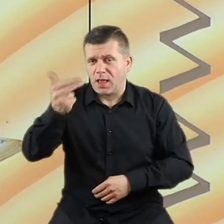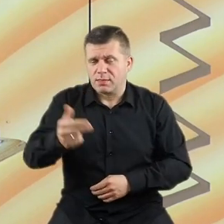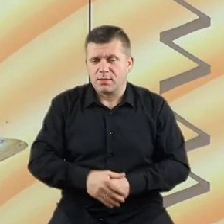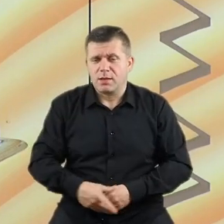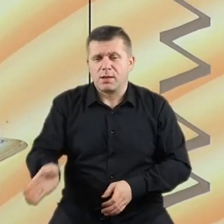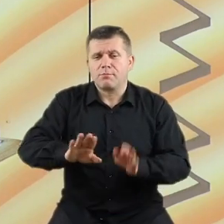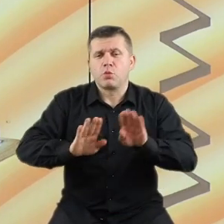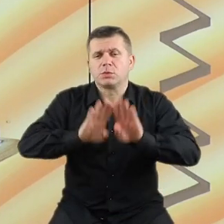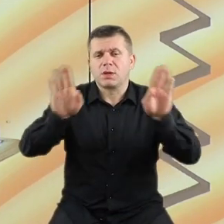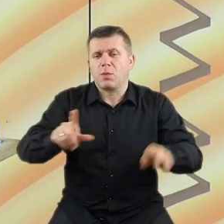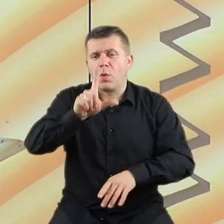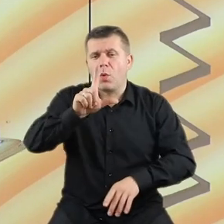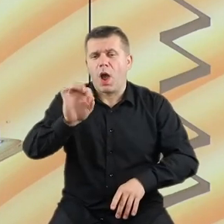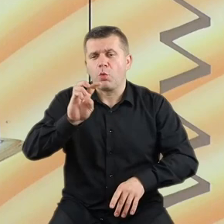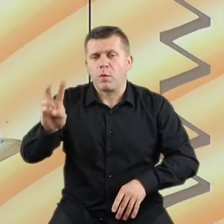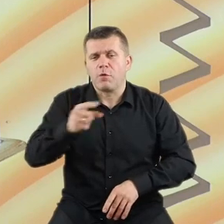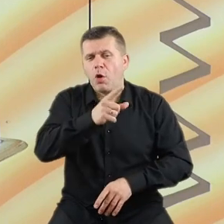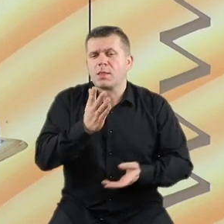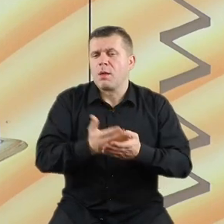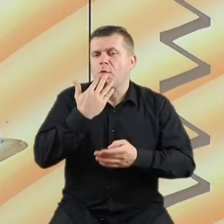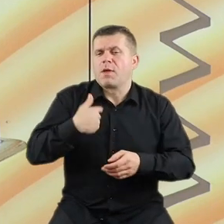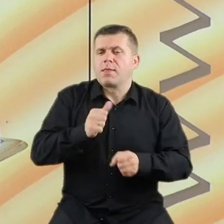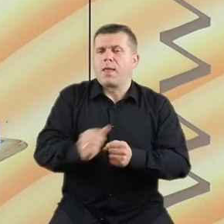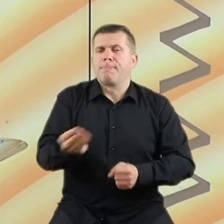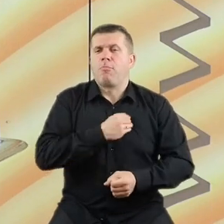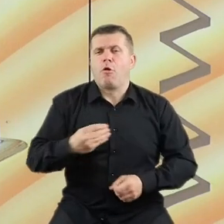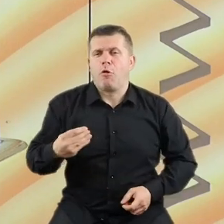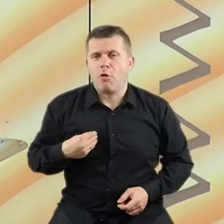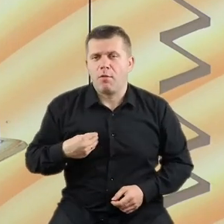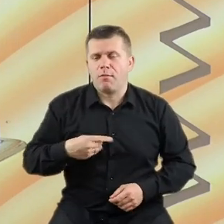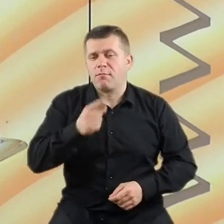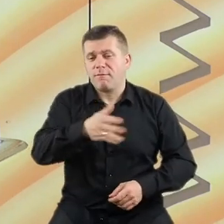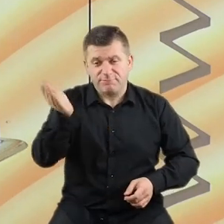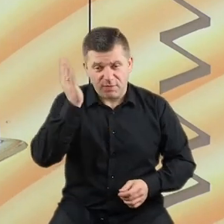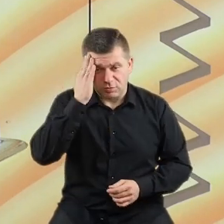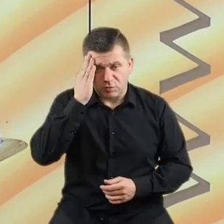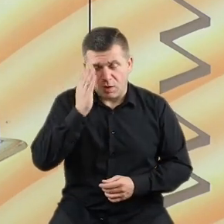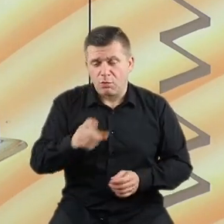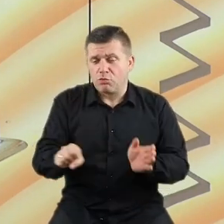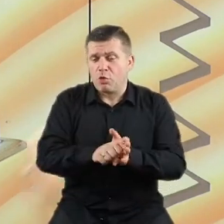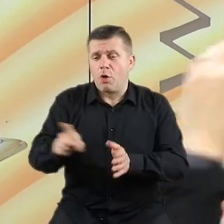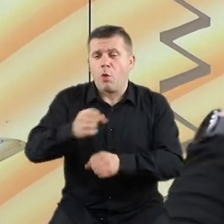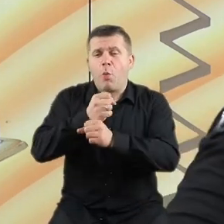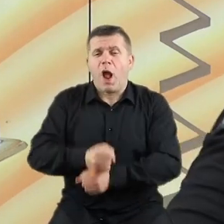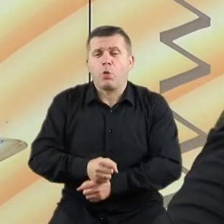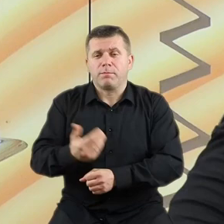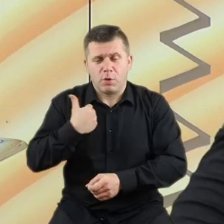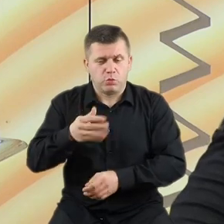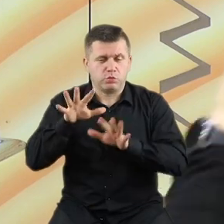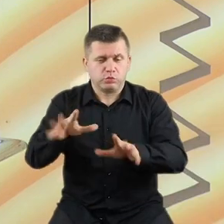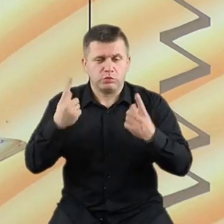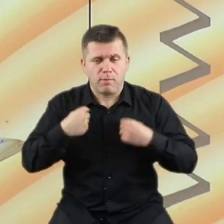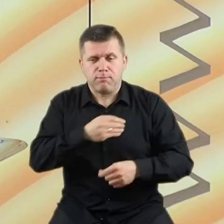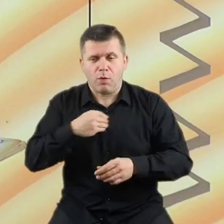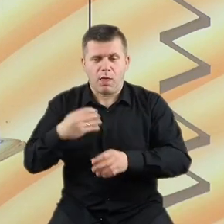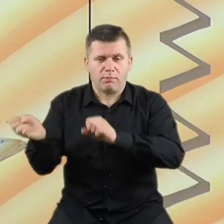Muzeum Łagru. Więc ona wtedy tylko mówiła, że ona wtedy jest Polką, bo wiedziała, że do Łagrów przywożono Polaków, także bardzo